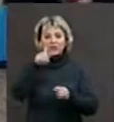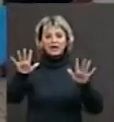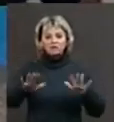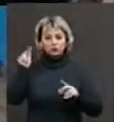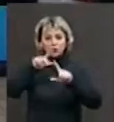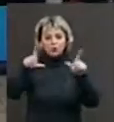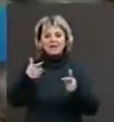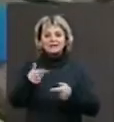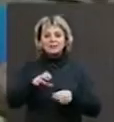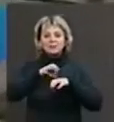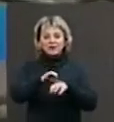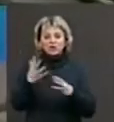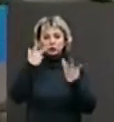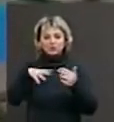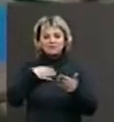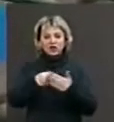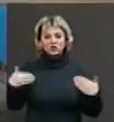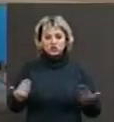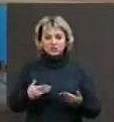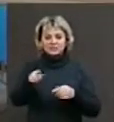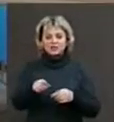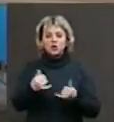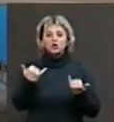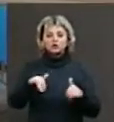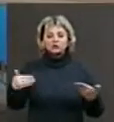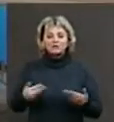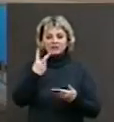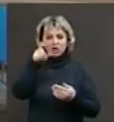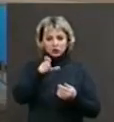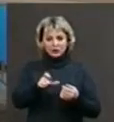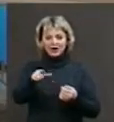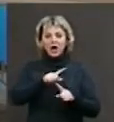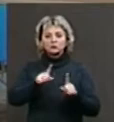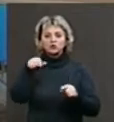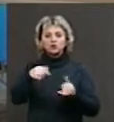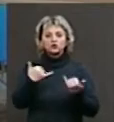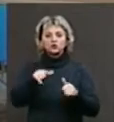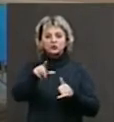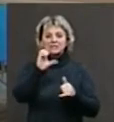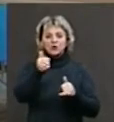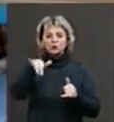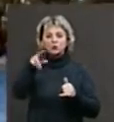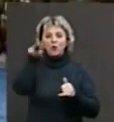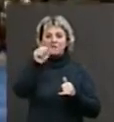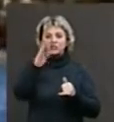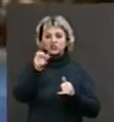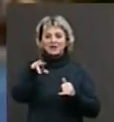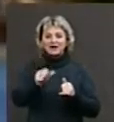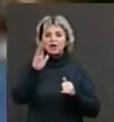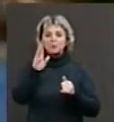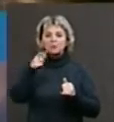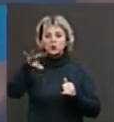они провели последнюю ночь своей жизни. Чудом выжили два человека. Абсолютно чудом. Это Сергей Удовиченко, это Владимир